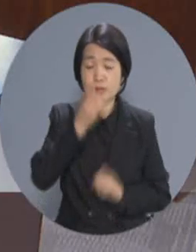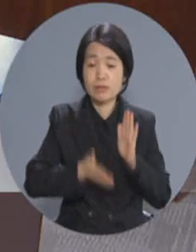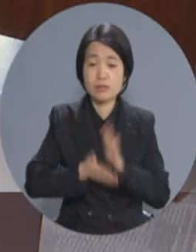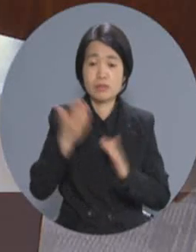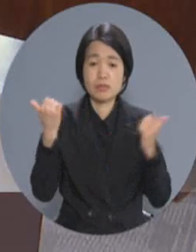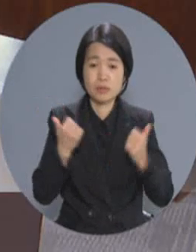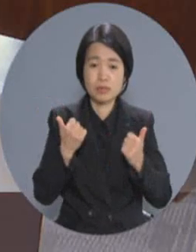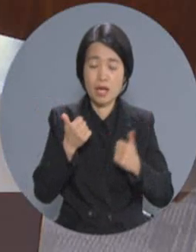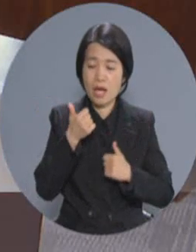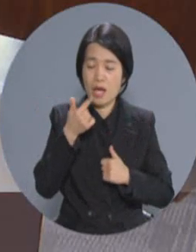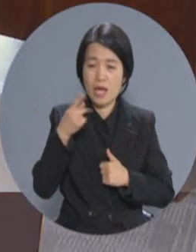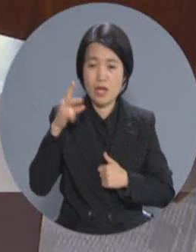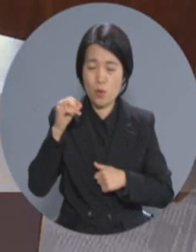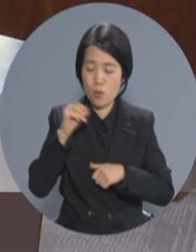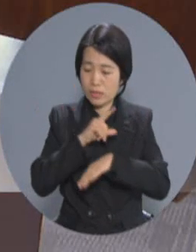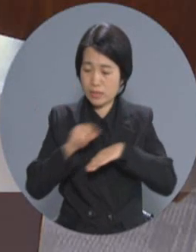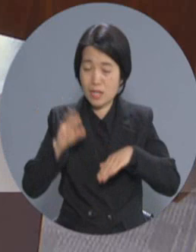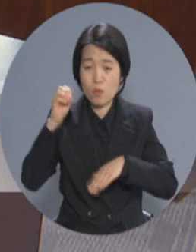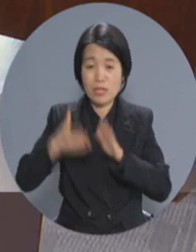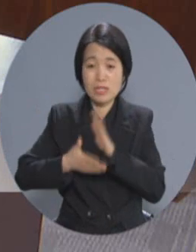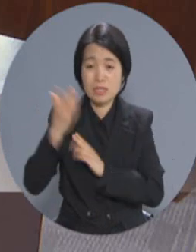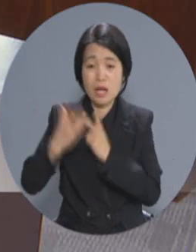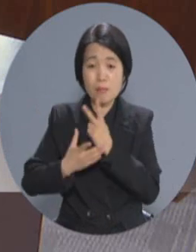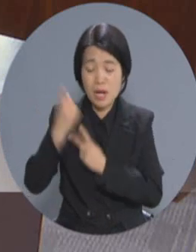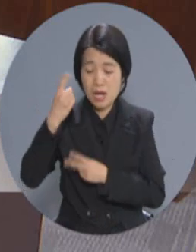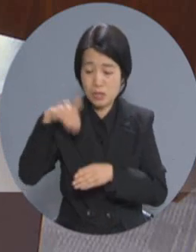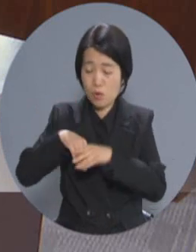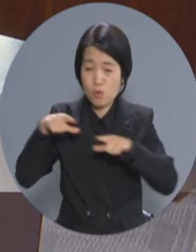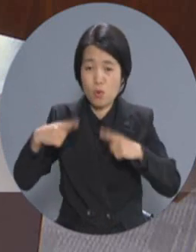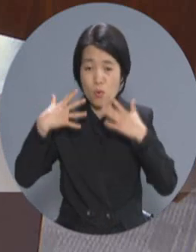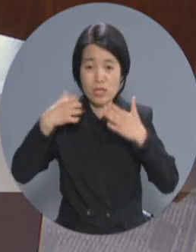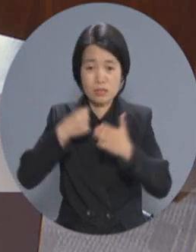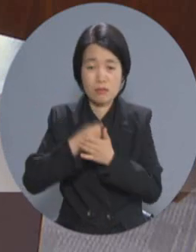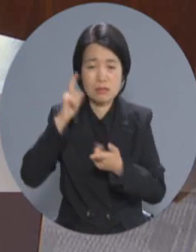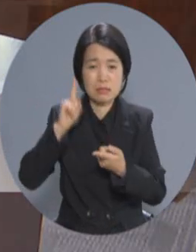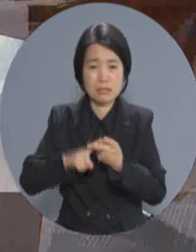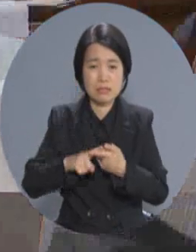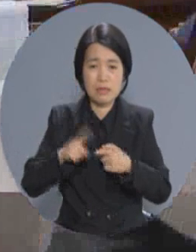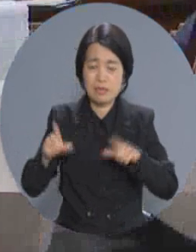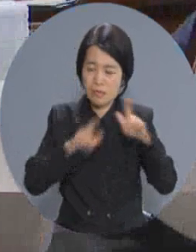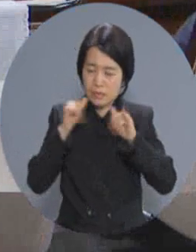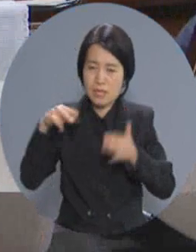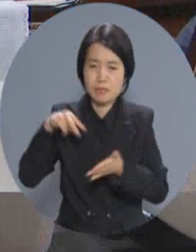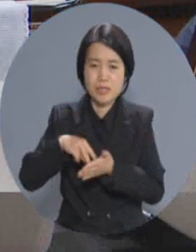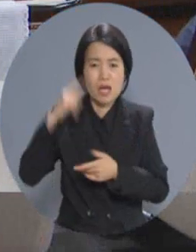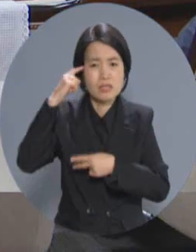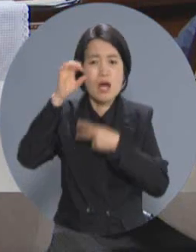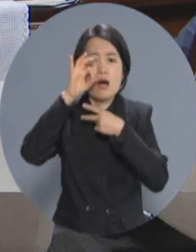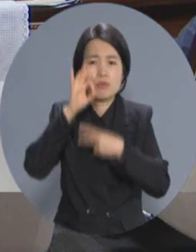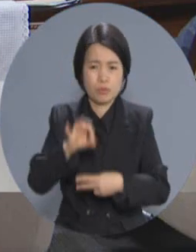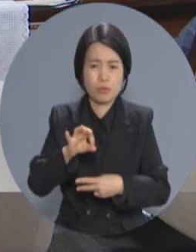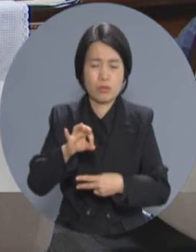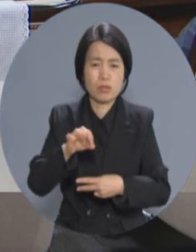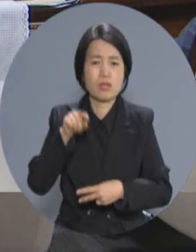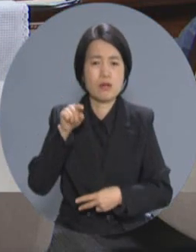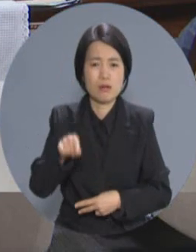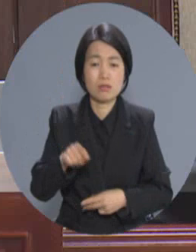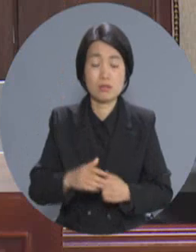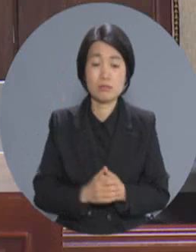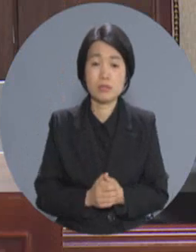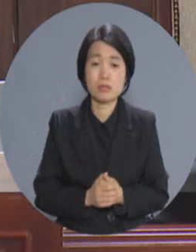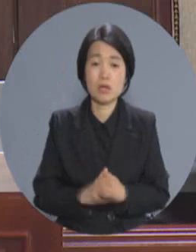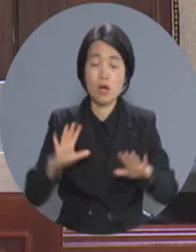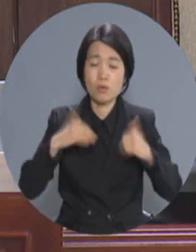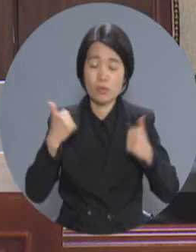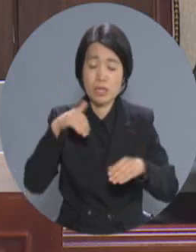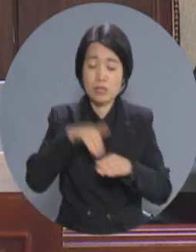순천시 의회가 해룡면 지역이 광양시와 하나의 선거구로 획정된 것은 주민들의 의사를 전혀 고려하지 않은 것이라며